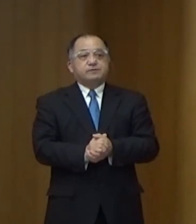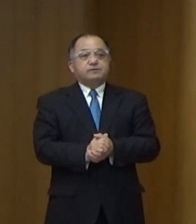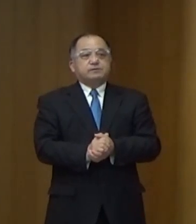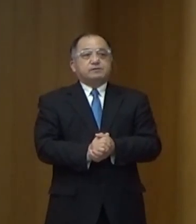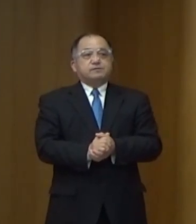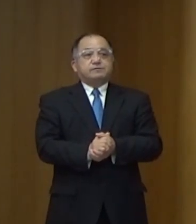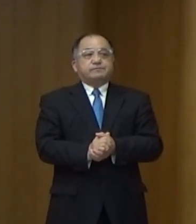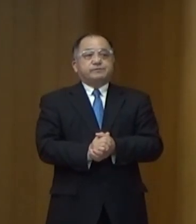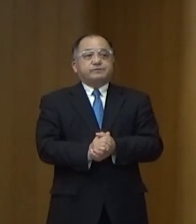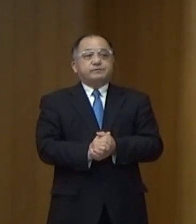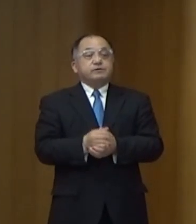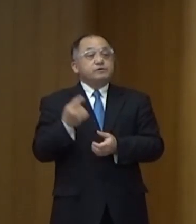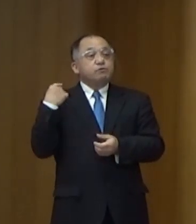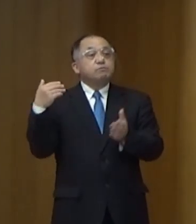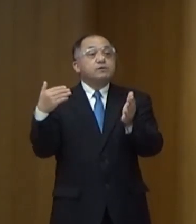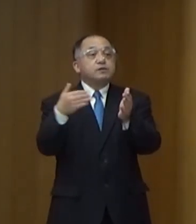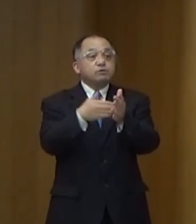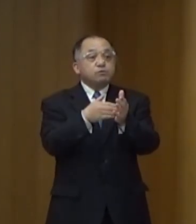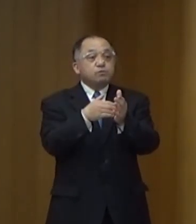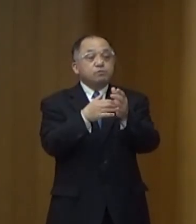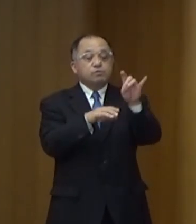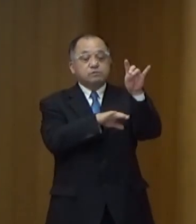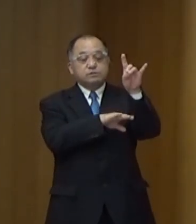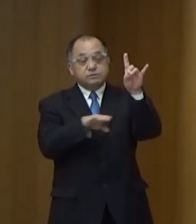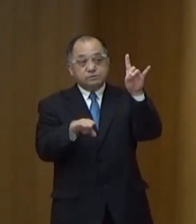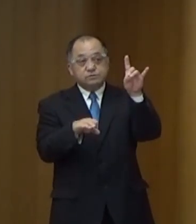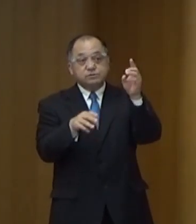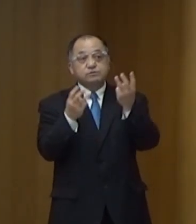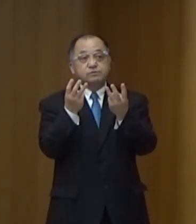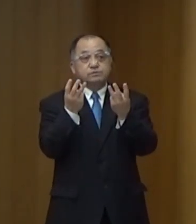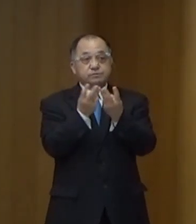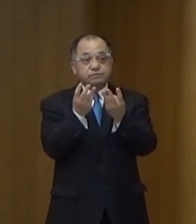昨日時点の主な使用についてでございます。